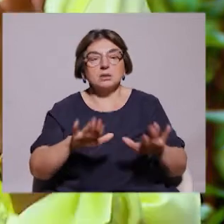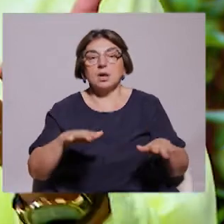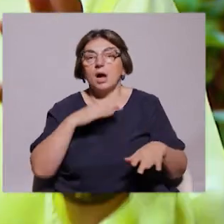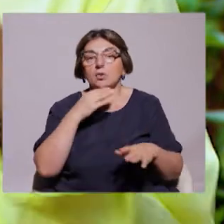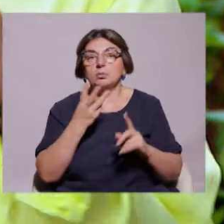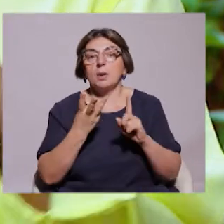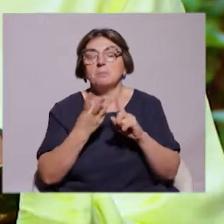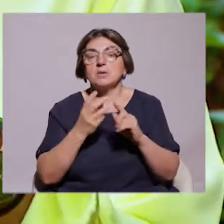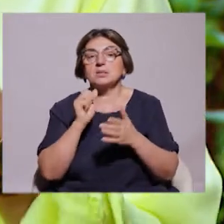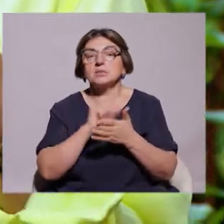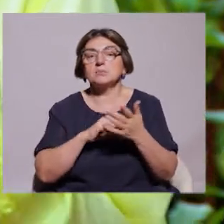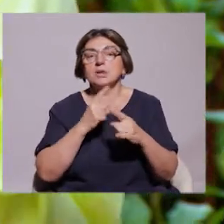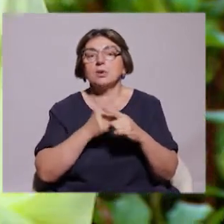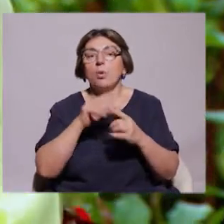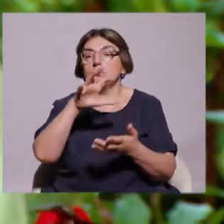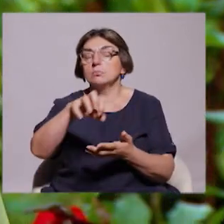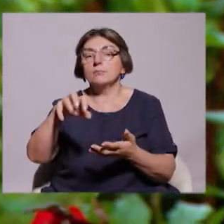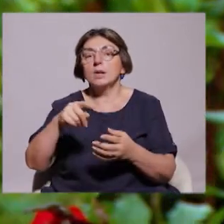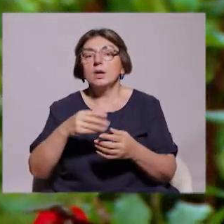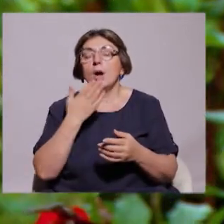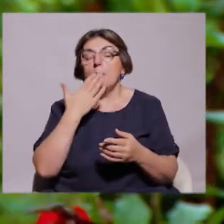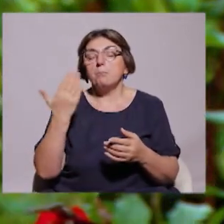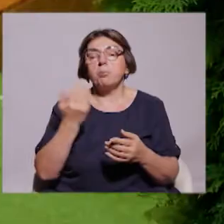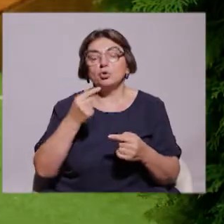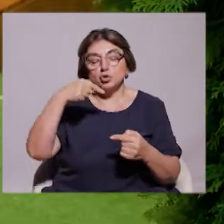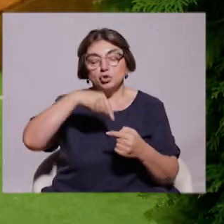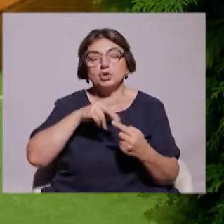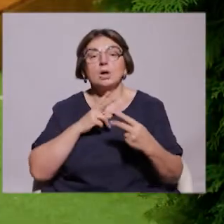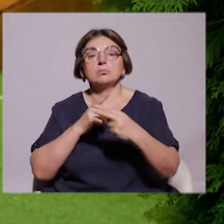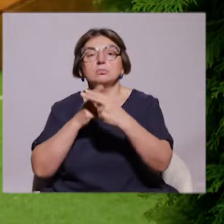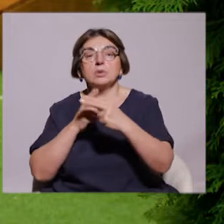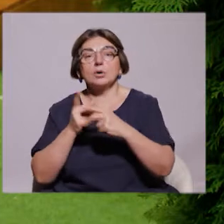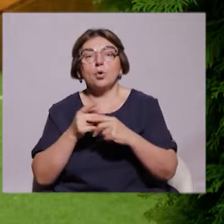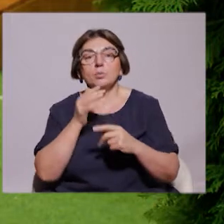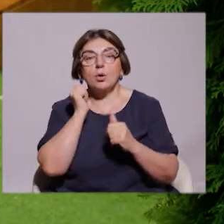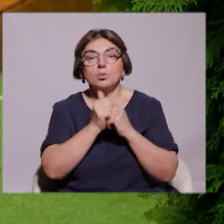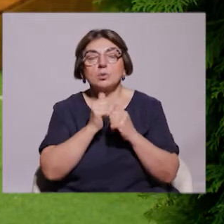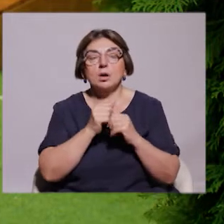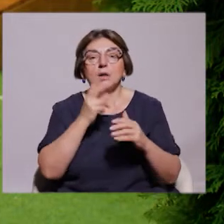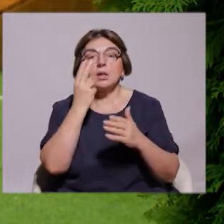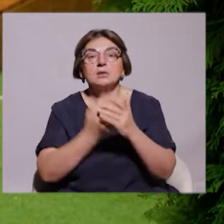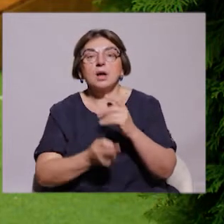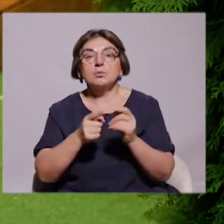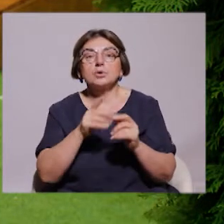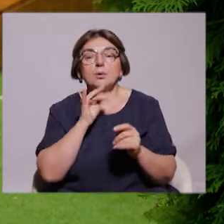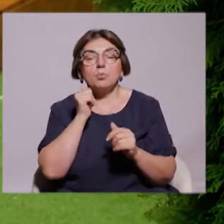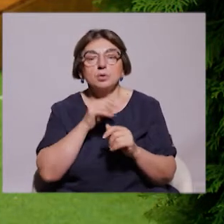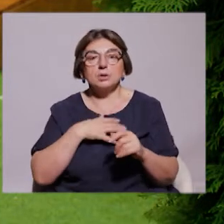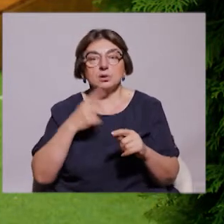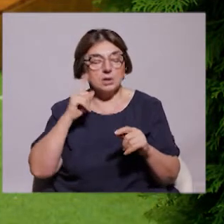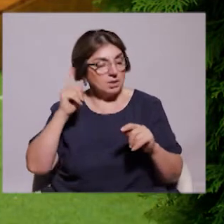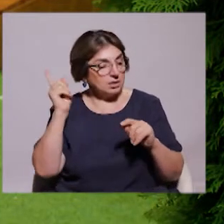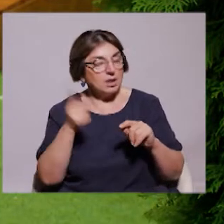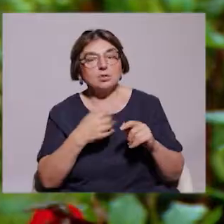გახლავთ პოლიტიკური შიდა დაპირისპირებები, რომელიც პოლისებს შორის მიმდინარეობდა და დამარცხებული პოლისი იძულებულია დატოვოს თავისი ტერიტორია და ეძებოს